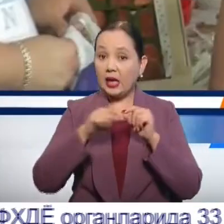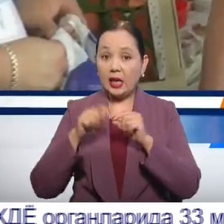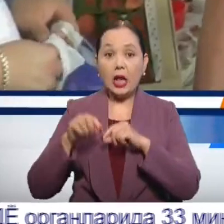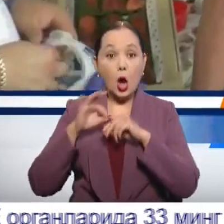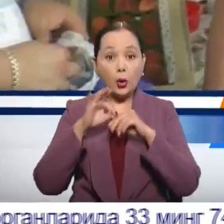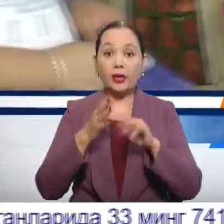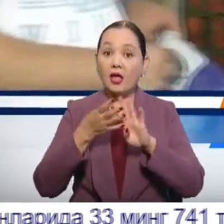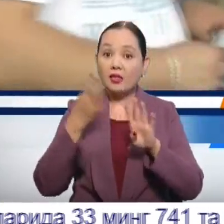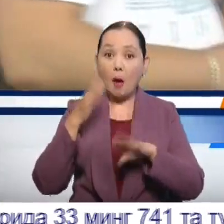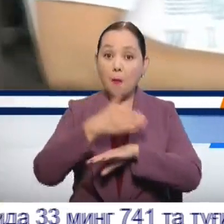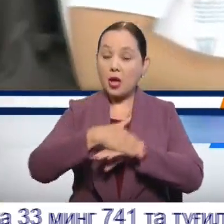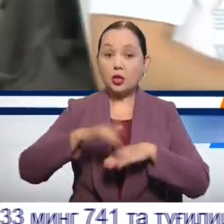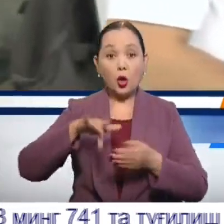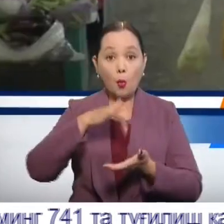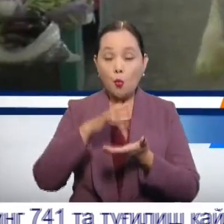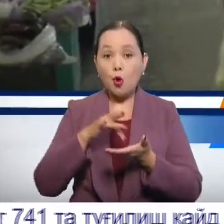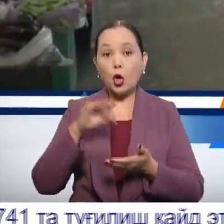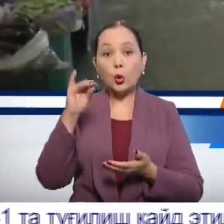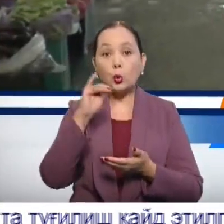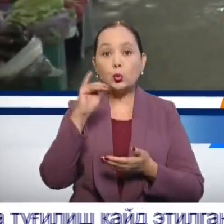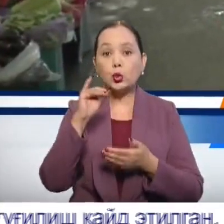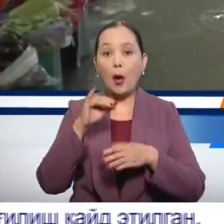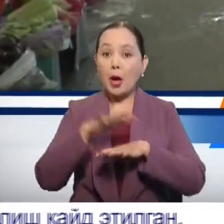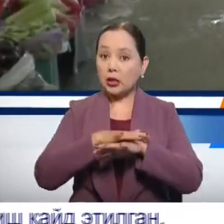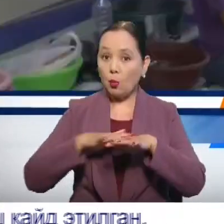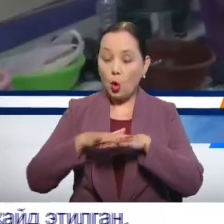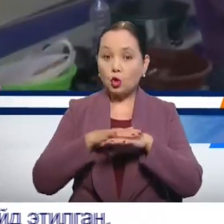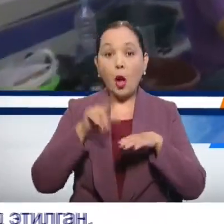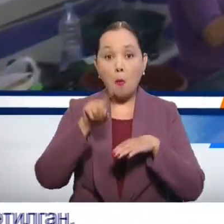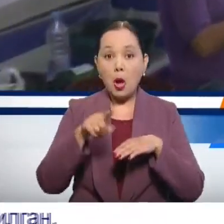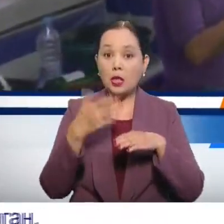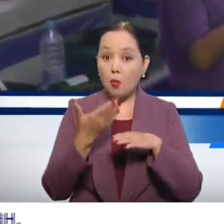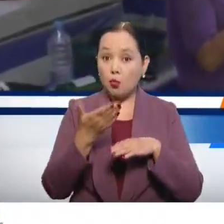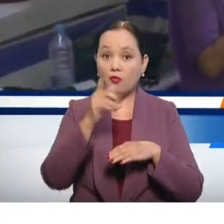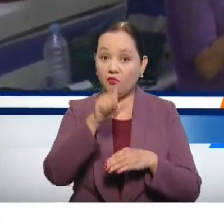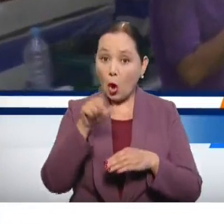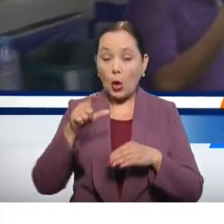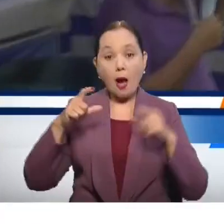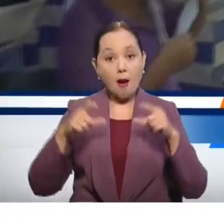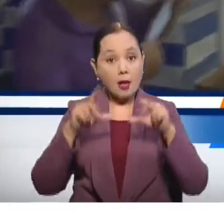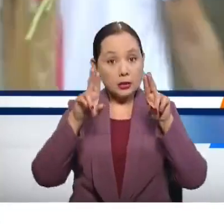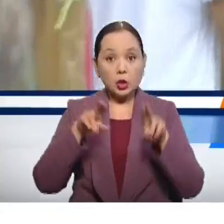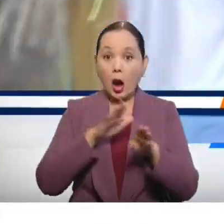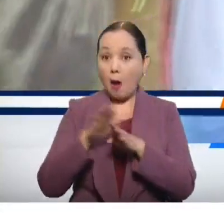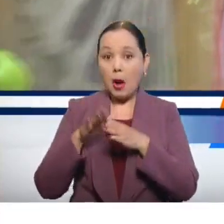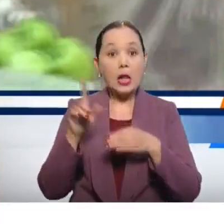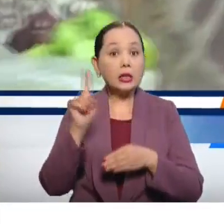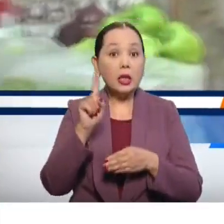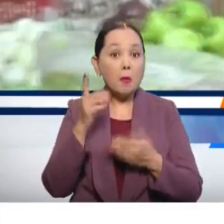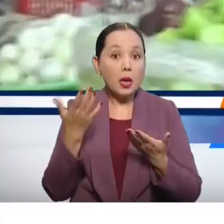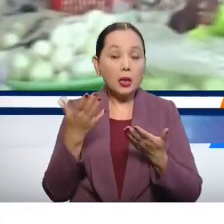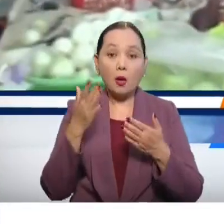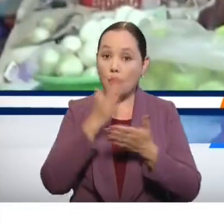o'tkazilyapti. Navbatdagi manzil poytaxtimizning Yunusobod dehqon bozori. Mana bu fuqarolarimiz karantin qoidalariga amal qilish nima